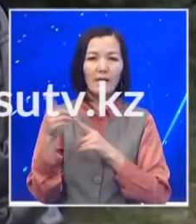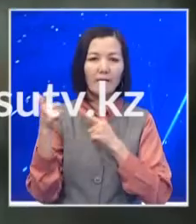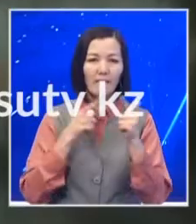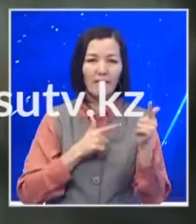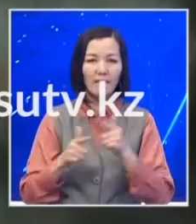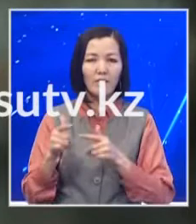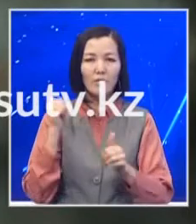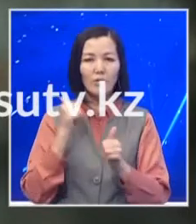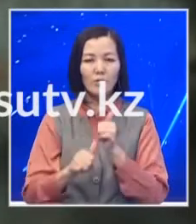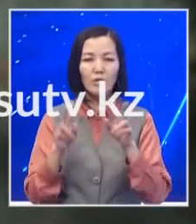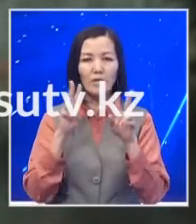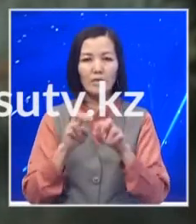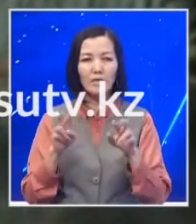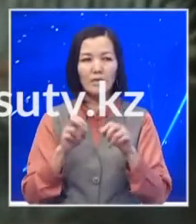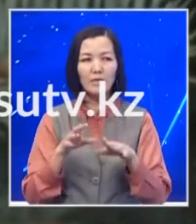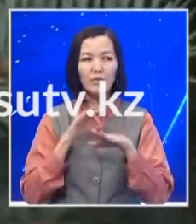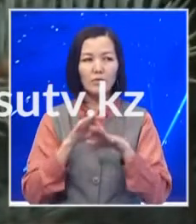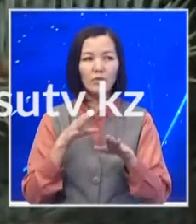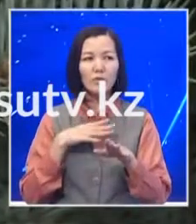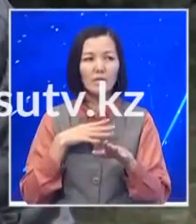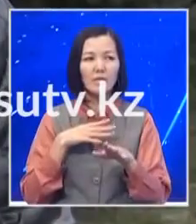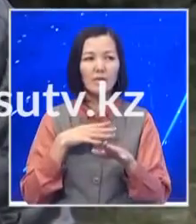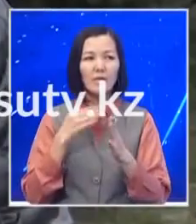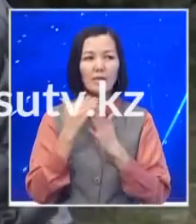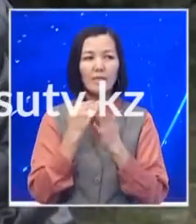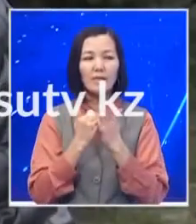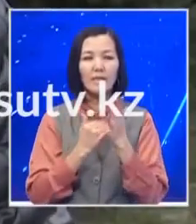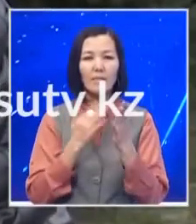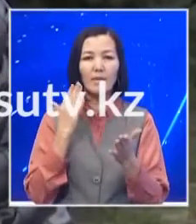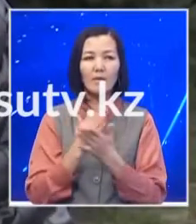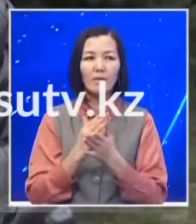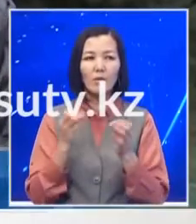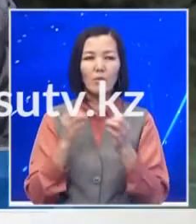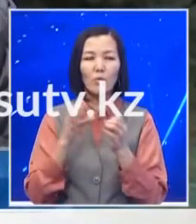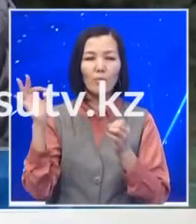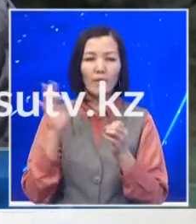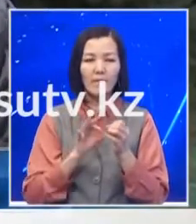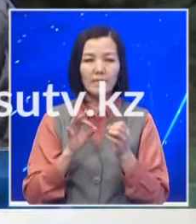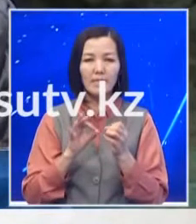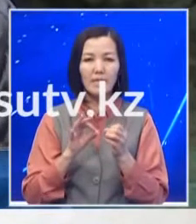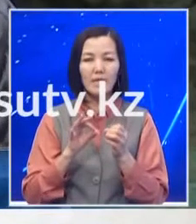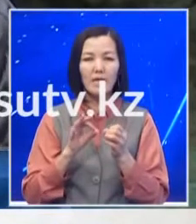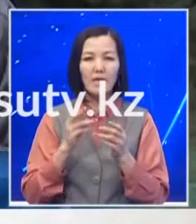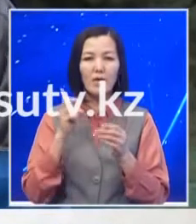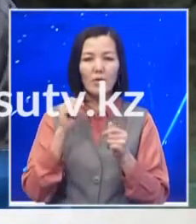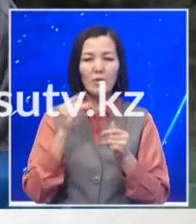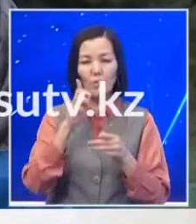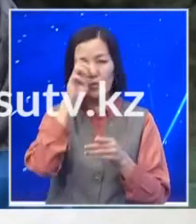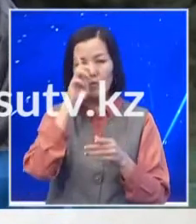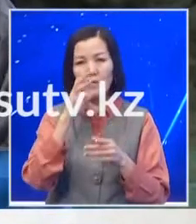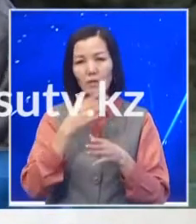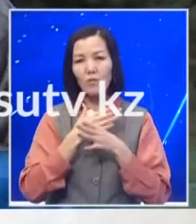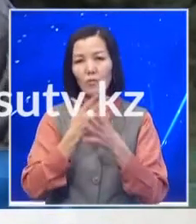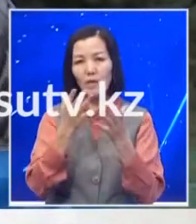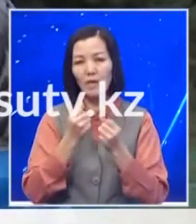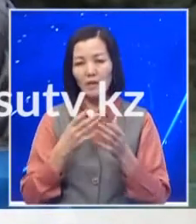жүргізіледі. Лизингтік бағдарламалар бар. Лизингтік үстемақысы 10%-ға субсидияланады. Одан бөлек